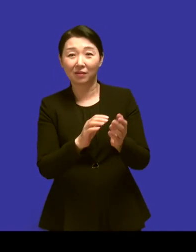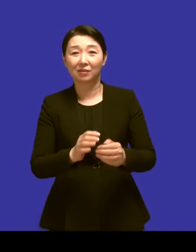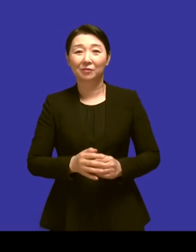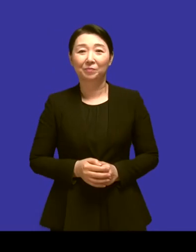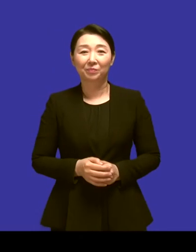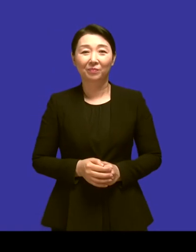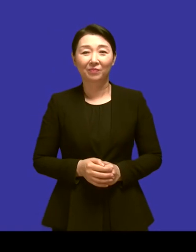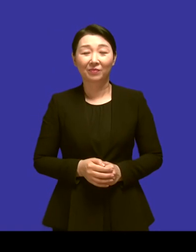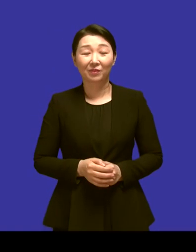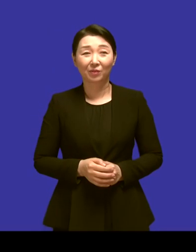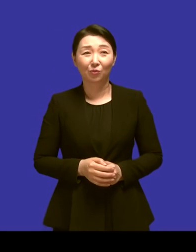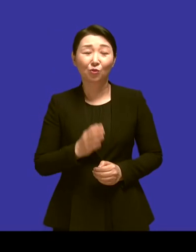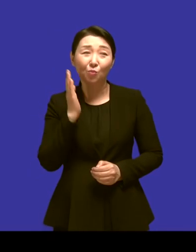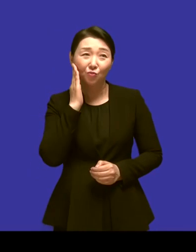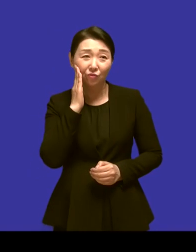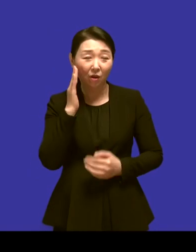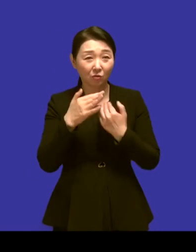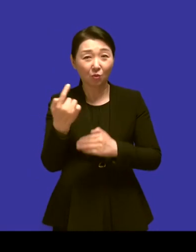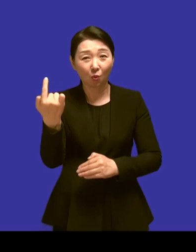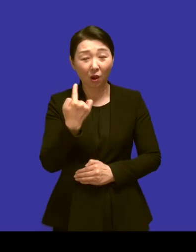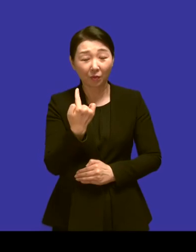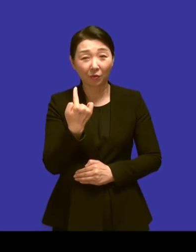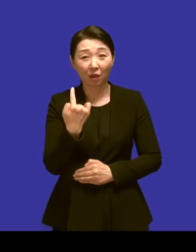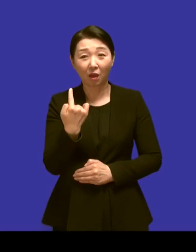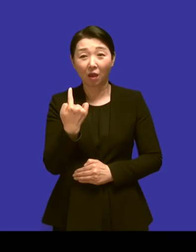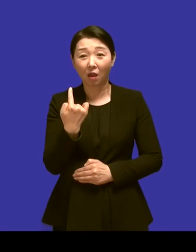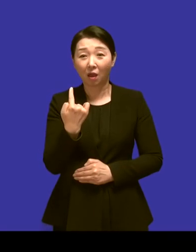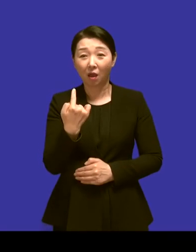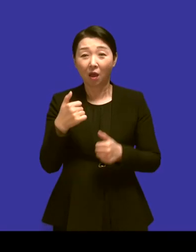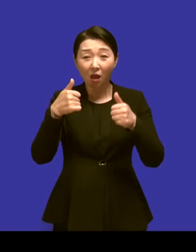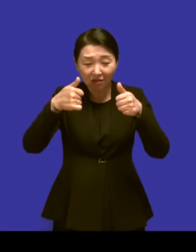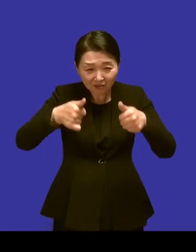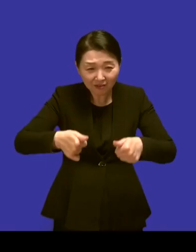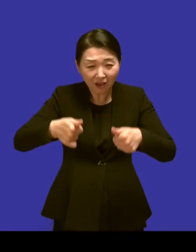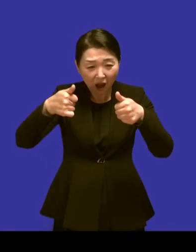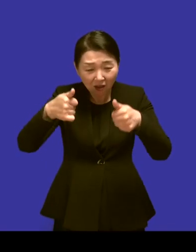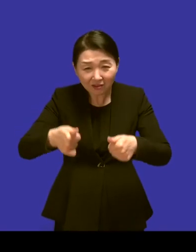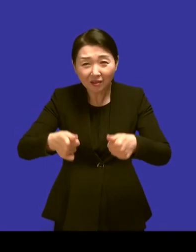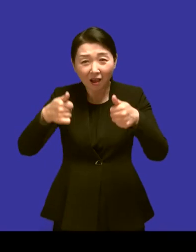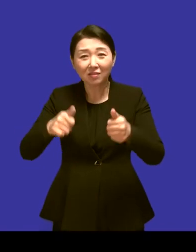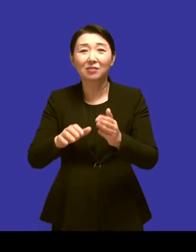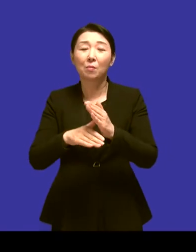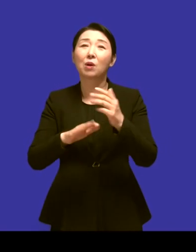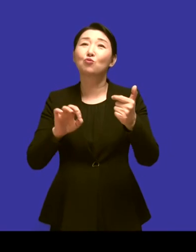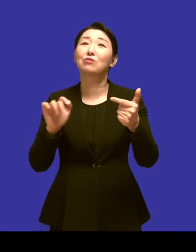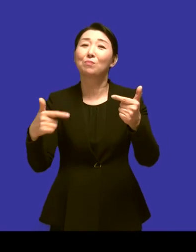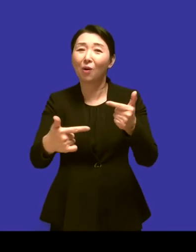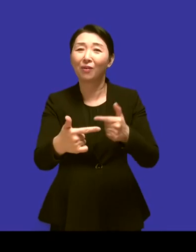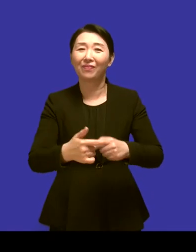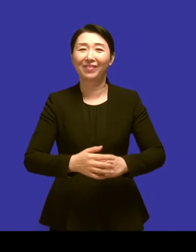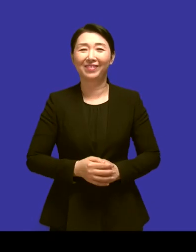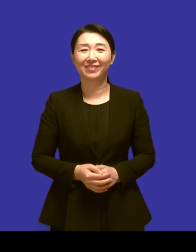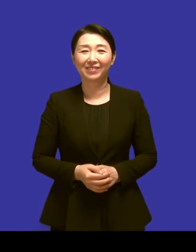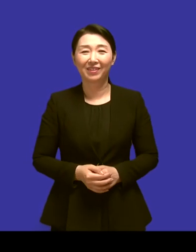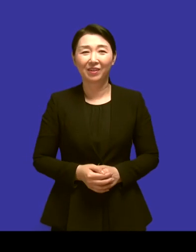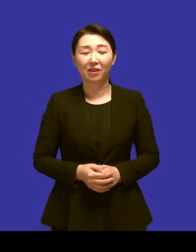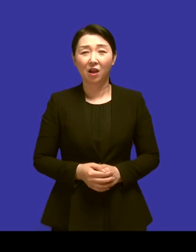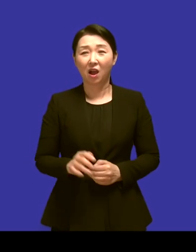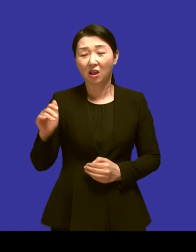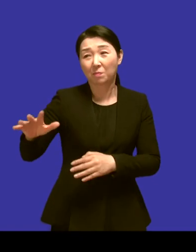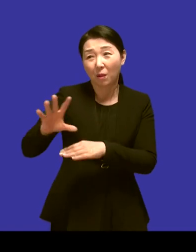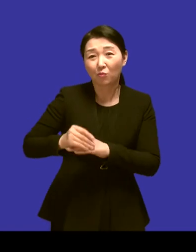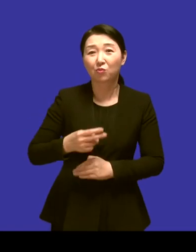사실 분장실에 왔을 때부터 인사를 한 60번 하더라고요. 안녕하세요. 계속 다니는데. 야, 저렇게 물들지